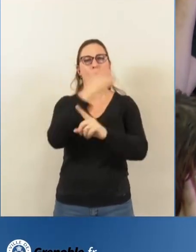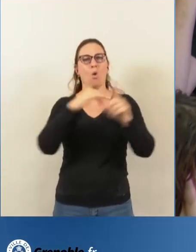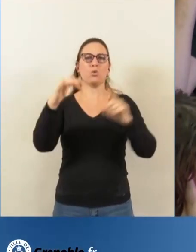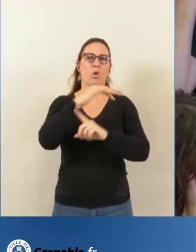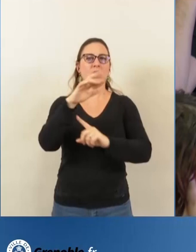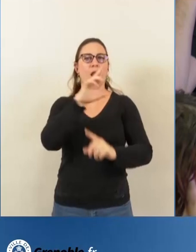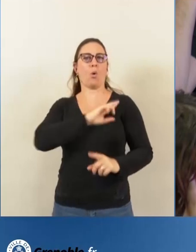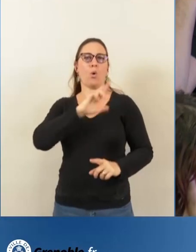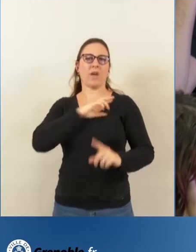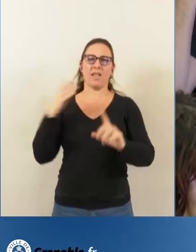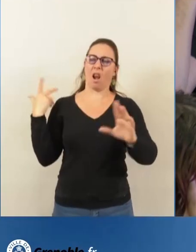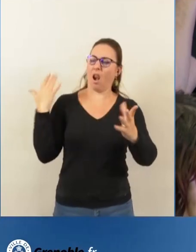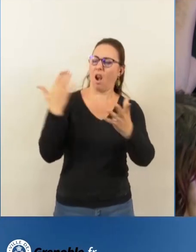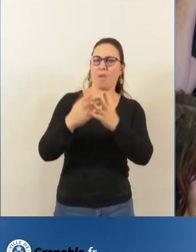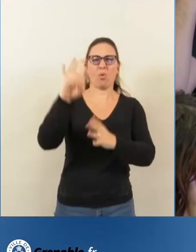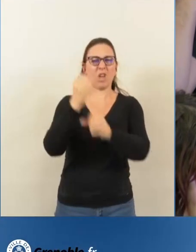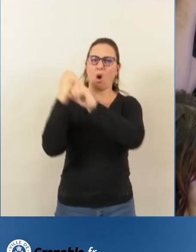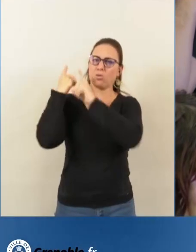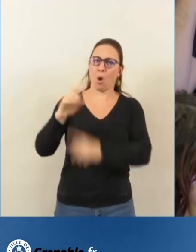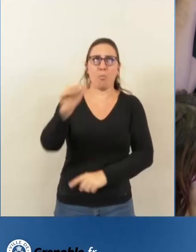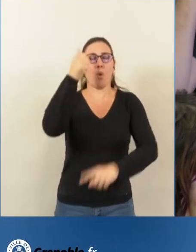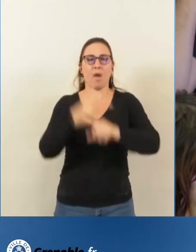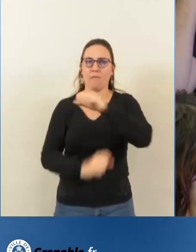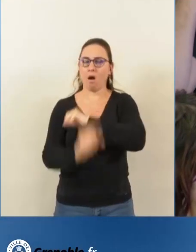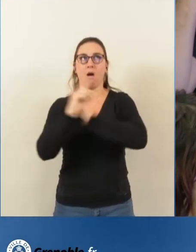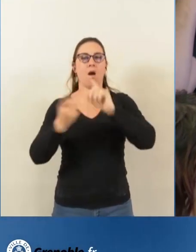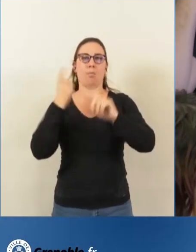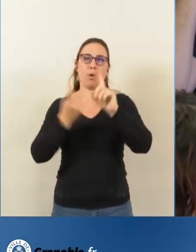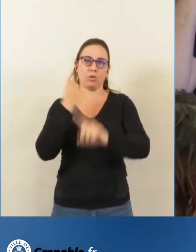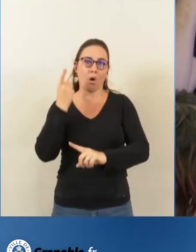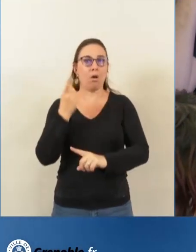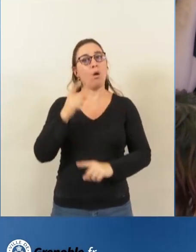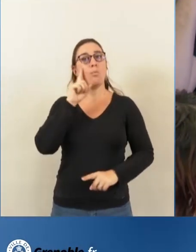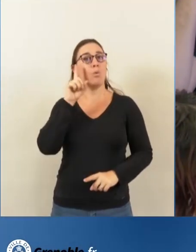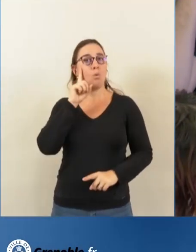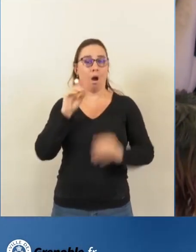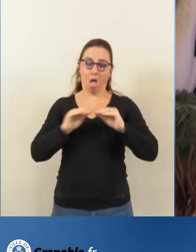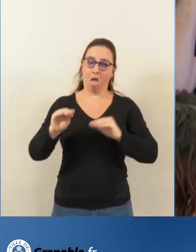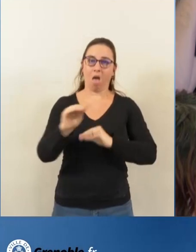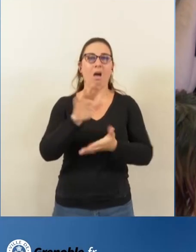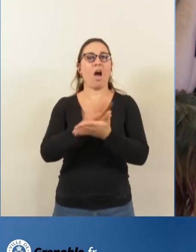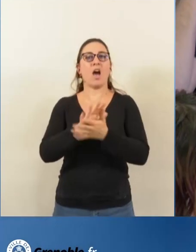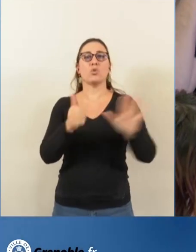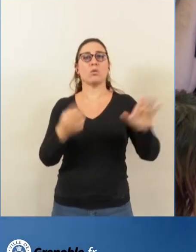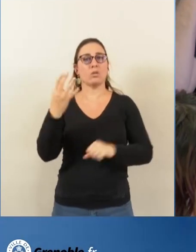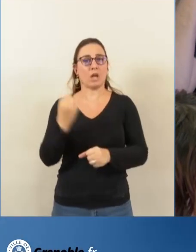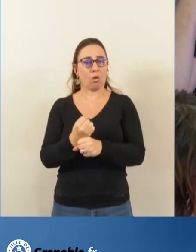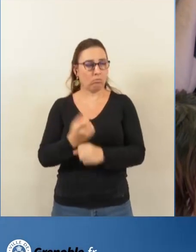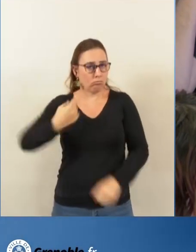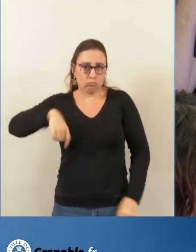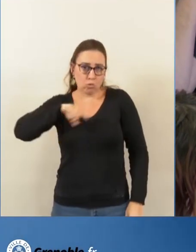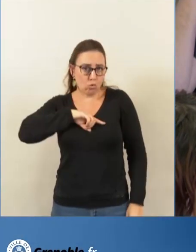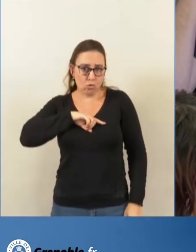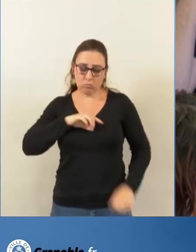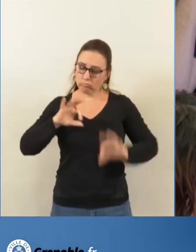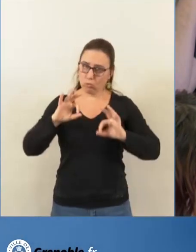important des 40 dernières années sur la retraite à 64 ans bien évidemment nous assumerons au fond